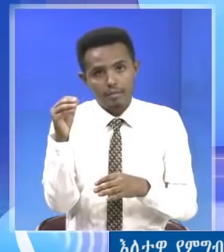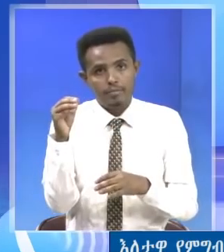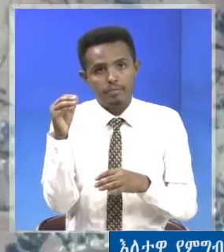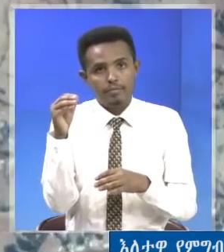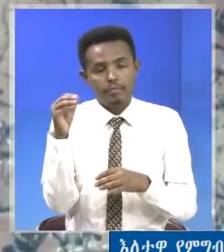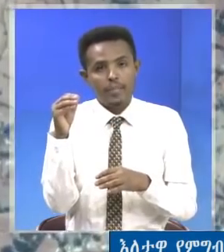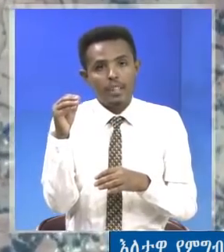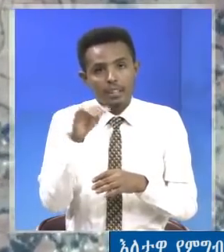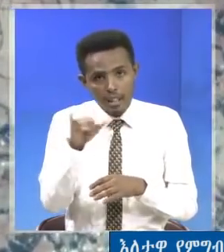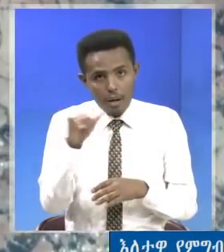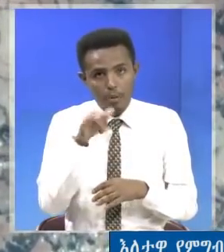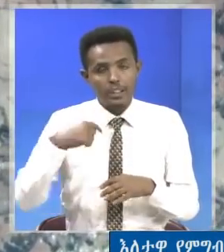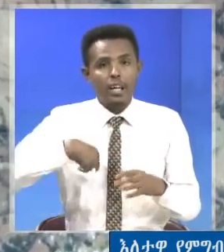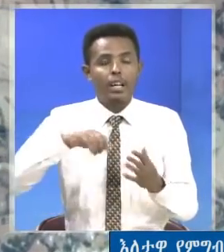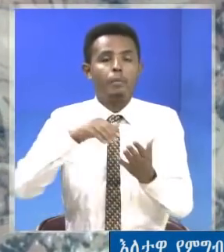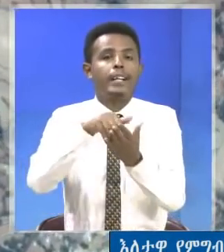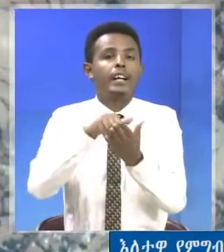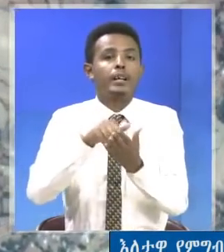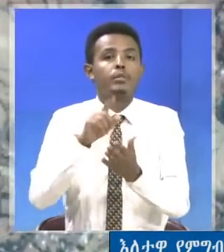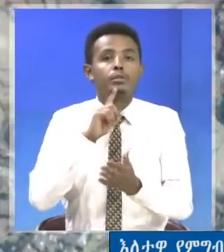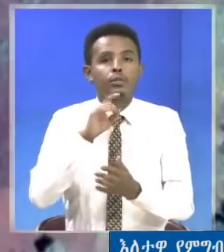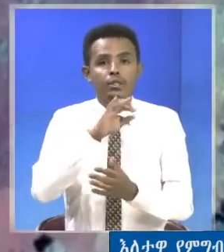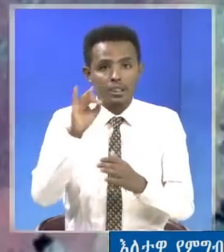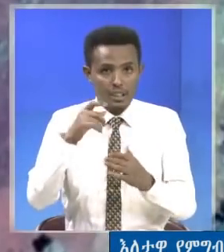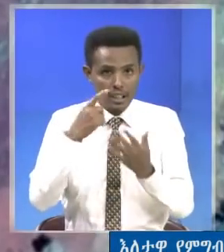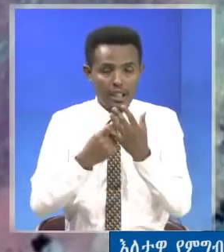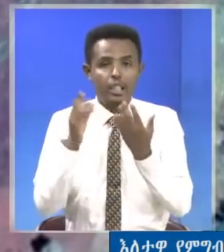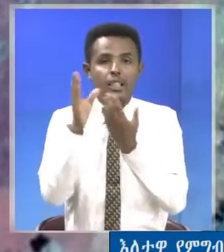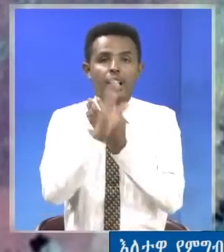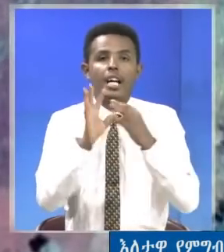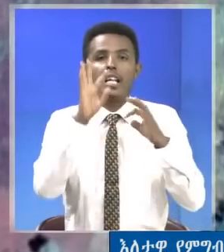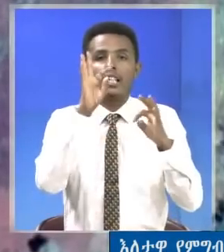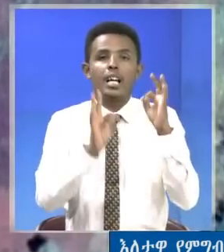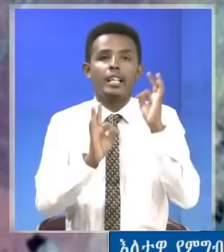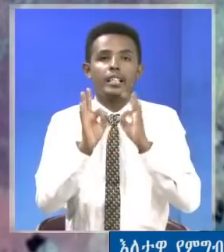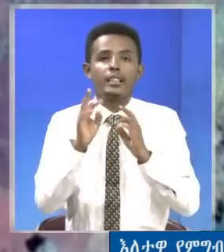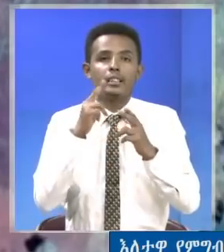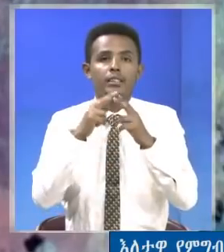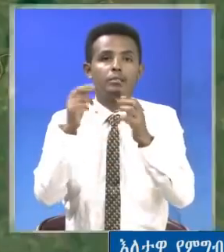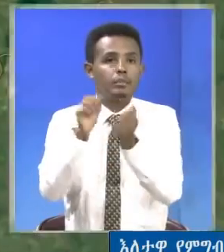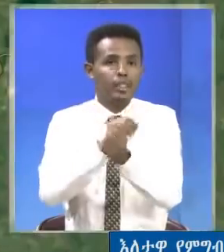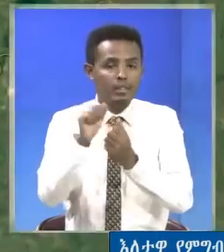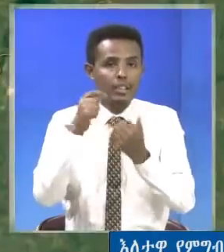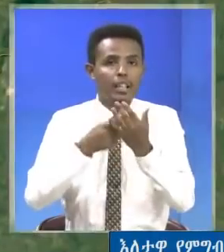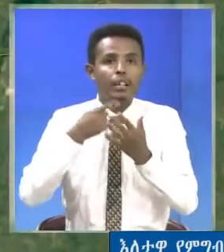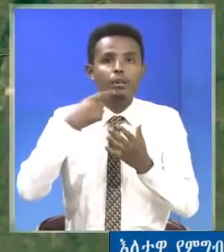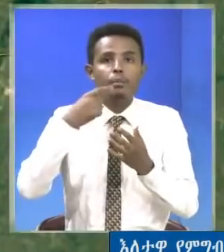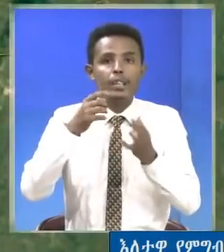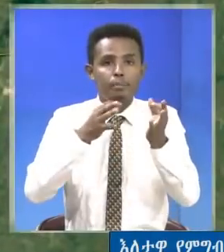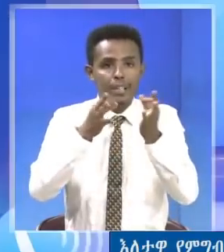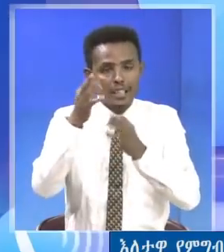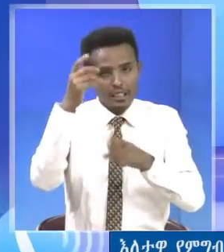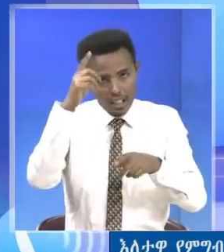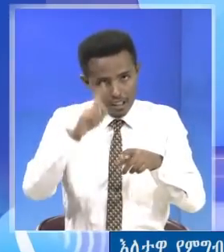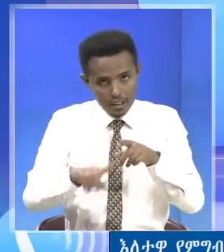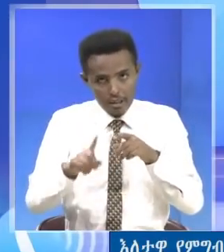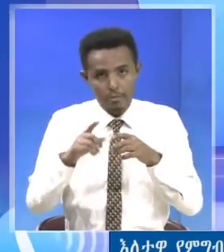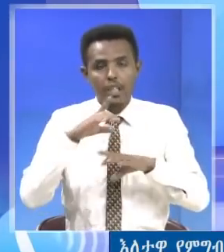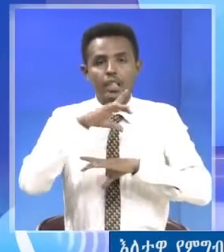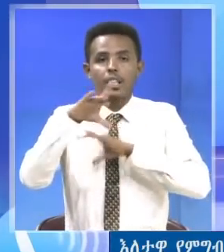በቃ እኛን ለማዳከም ነው እንጂ እንግዲህ ይሄ የሀገር ታሪክን የሚያጠፋ ነው እና ይሄ ነው ብዬ እንደው ልገልጥልህ አልችልም።